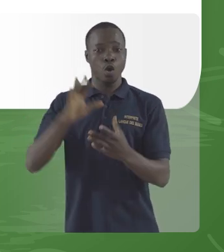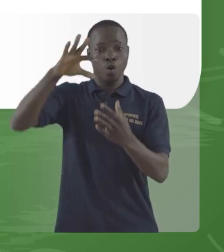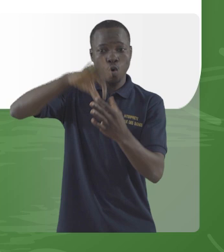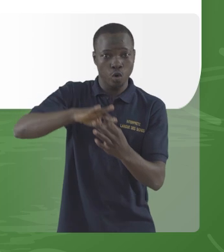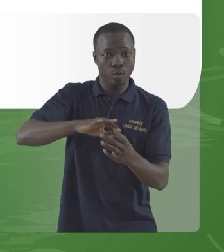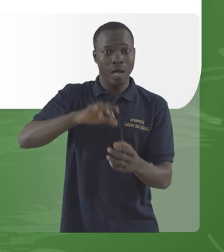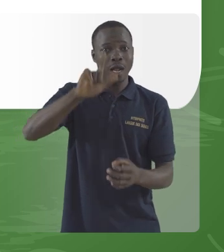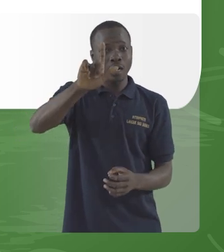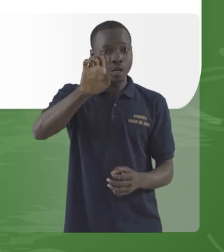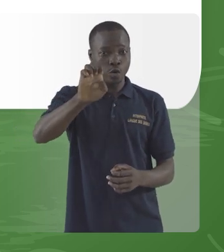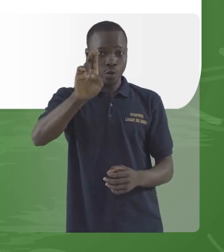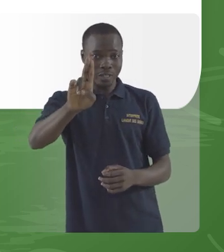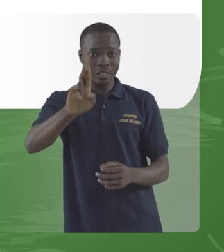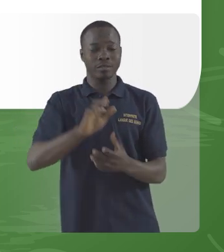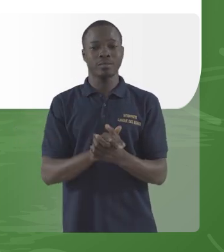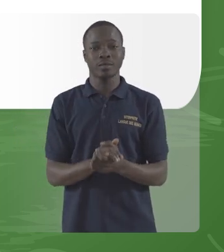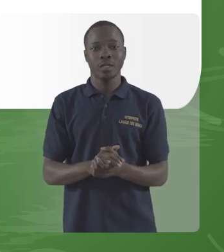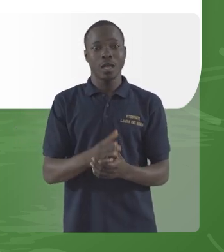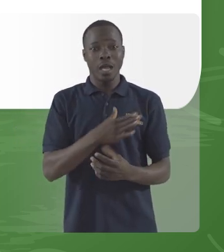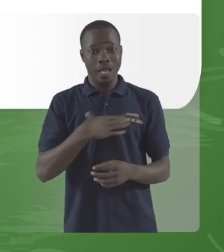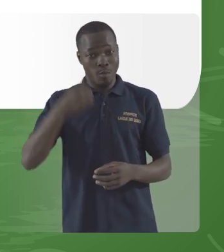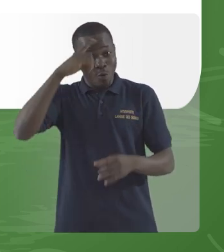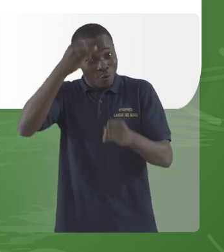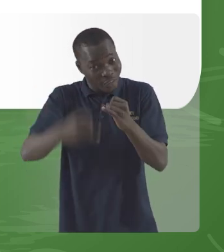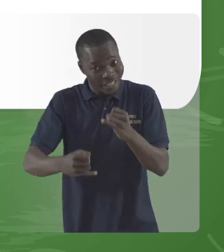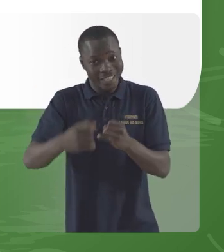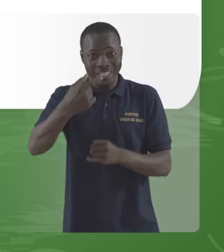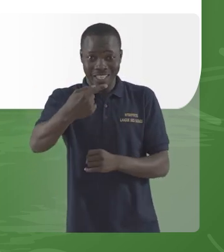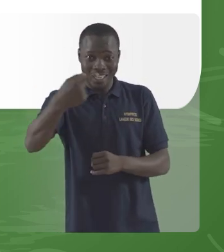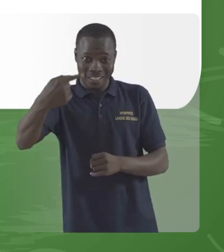CUC code pour la leucine. Et enfin,